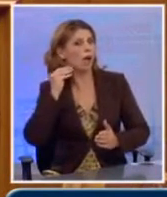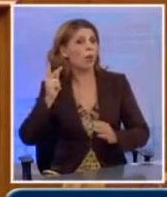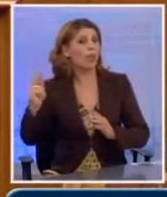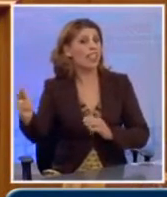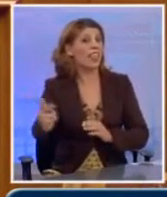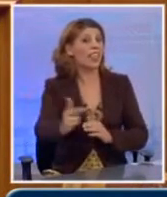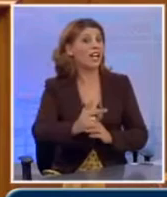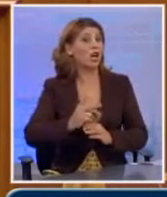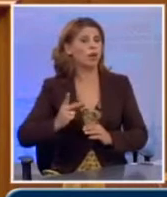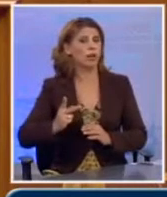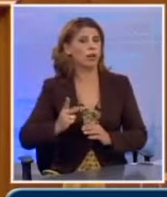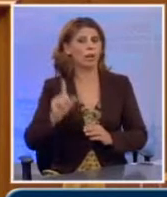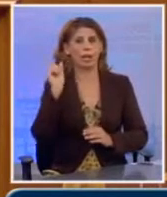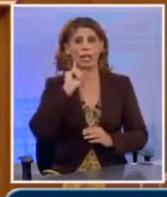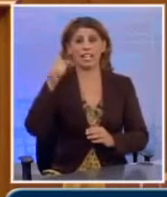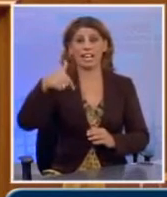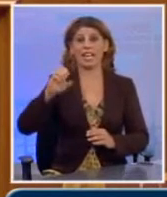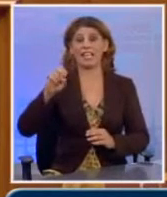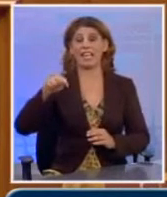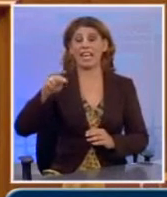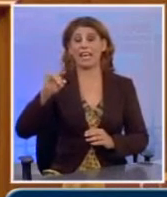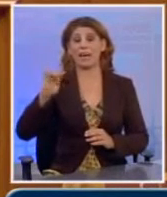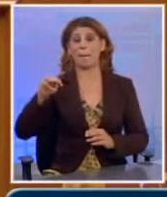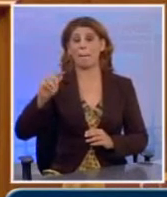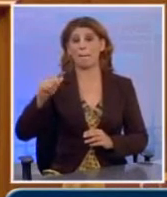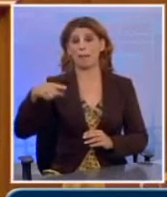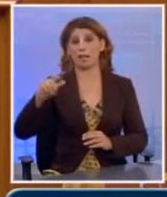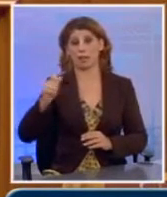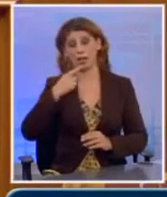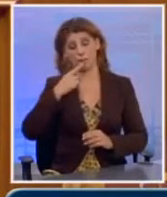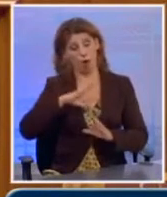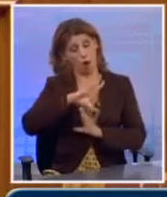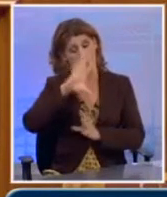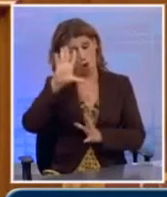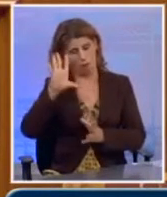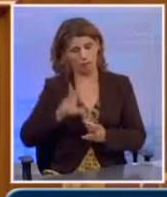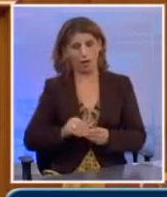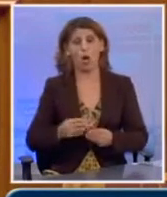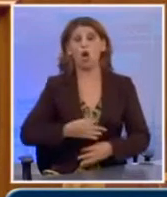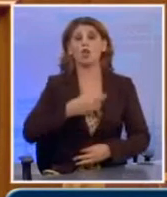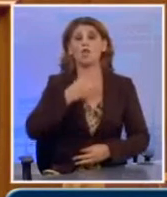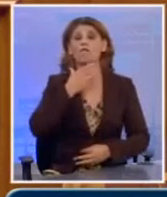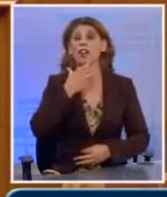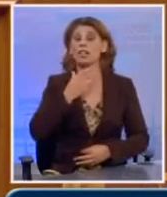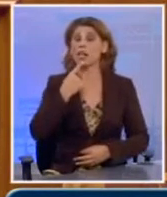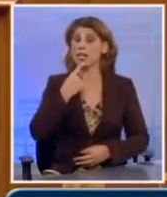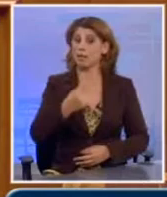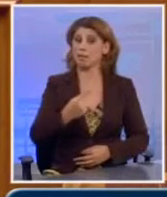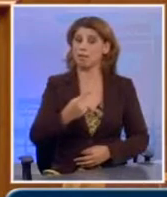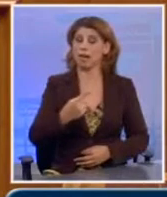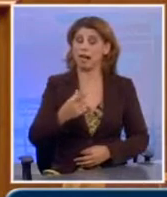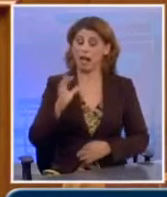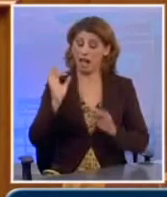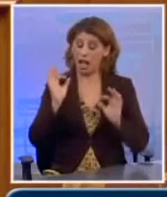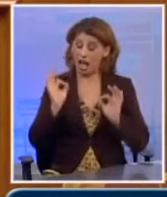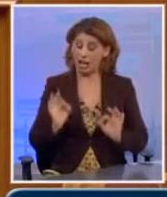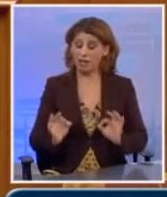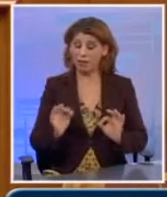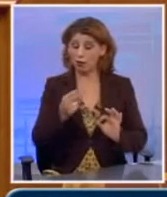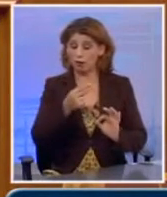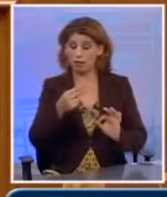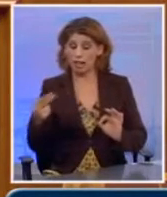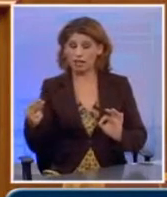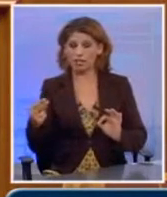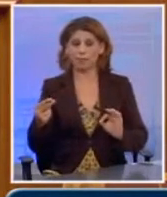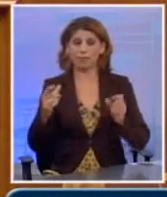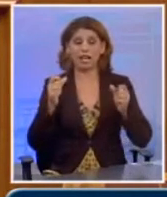Η κυρία Γεννηματά, η Πρόεδρος του ΠΑΣΟΚ, είπε τα όσα είπε. Ο κύριος Βενιζέλος μίλησε, θα βρω ακριβώς τη φράση του,